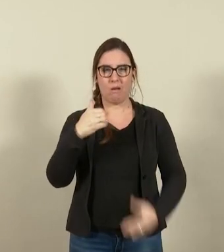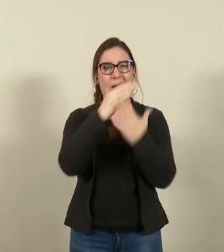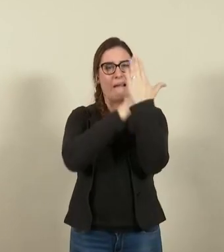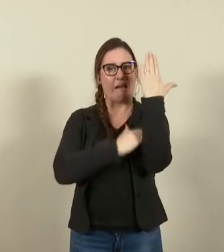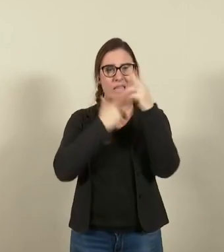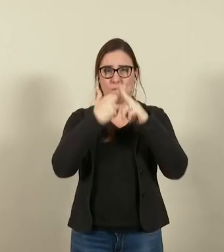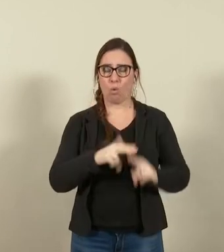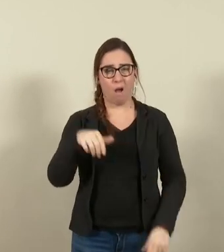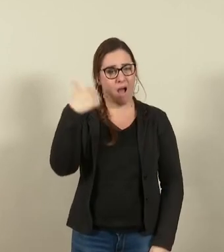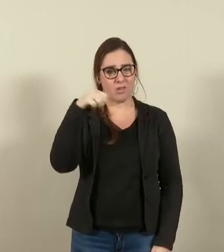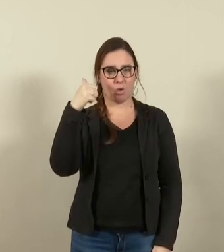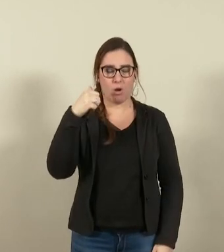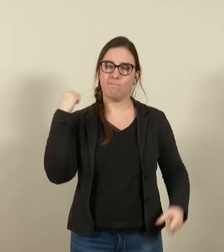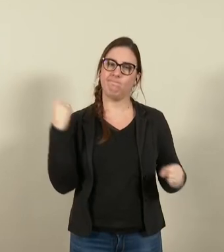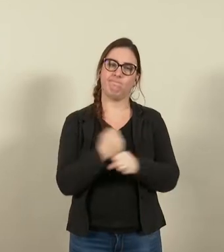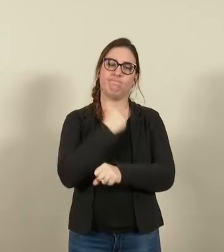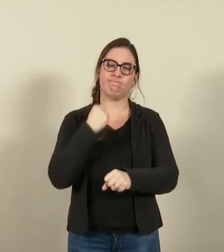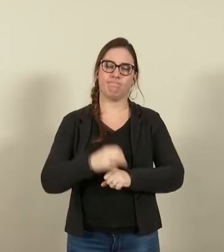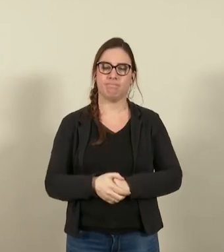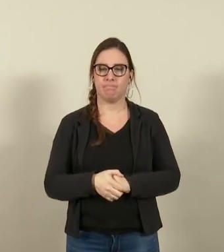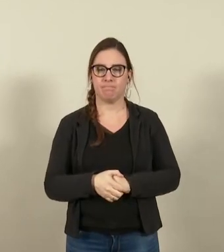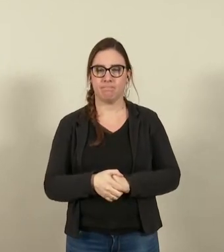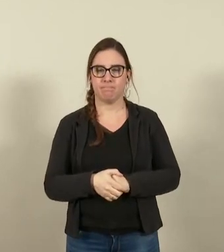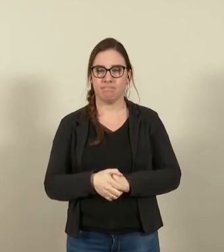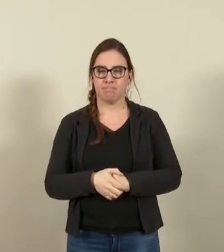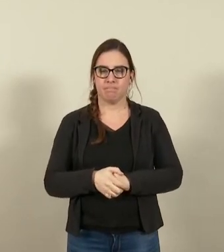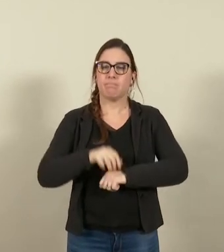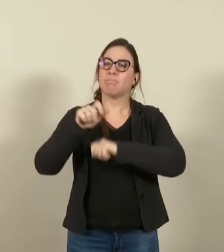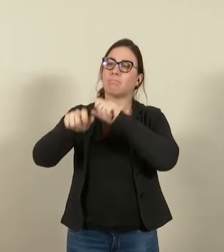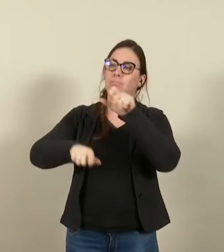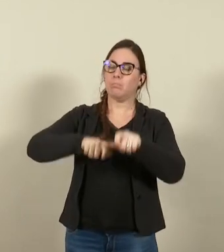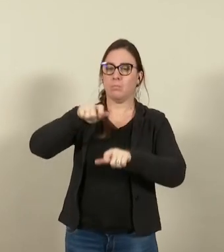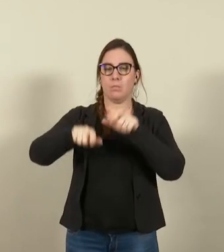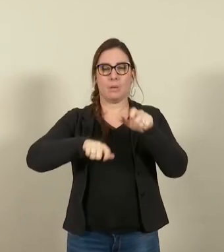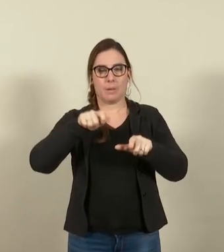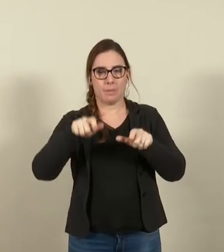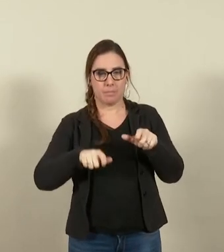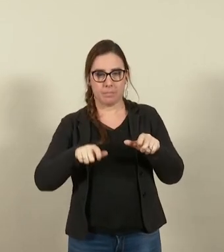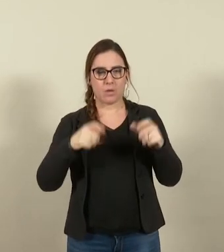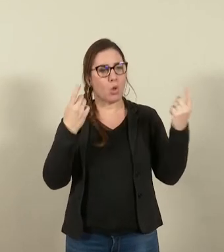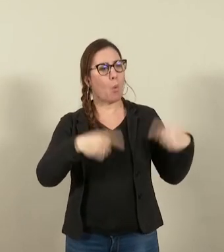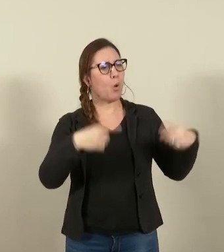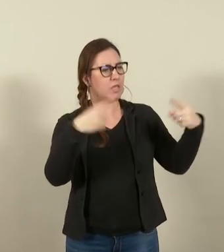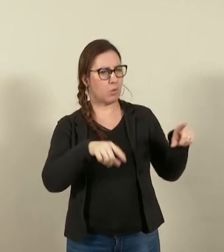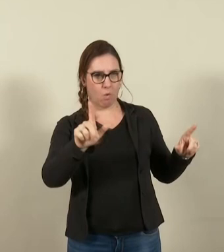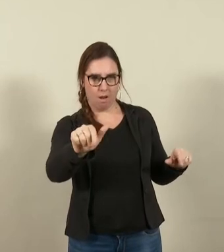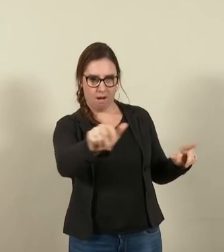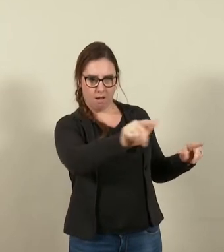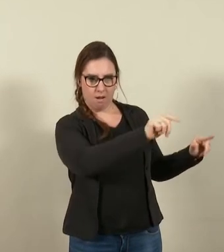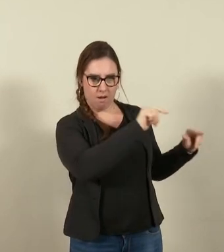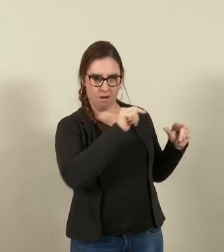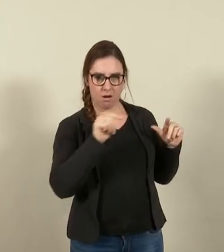liste il me semble que parmi les personnes qui sont dans l'opposition